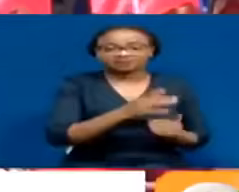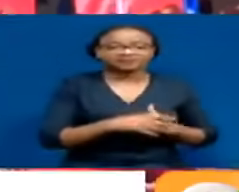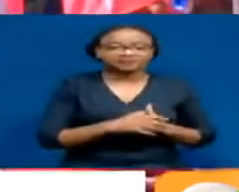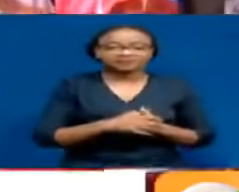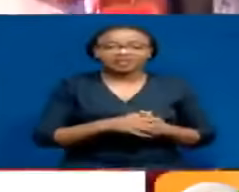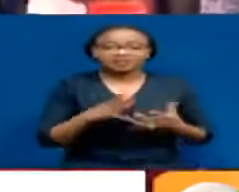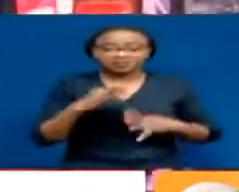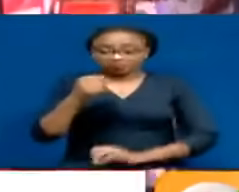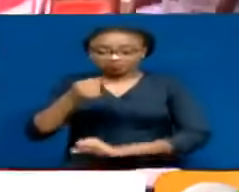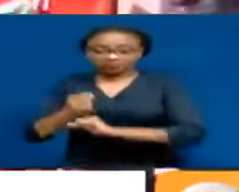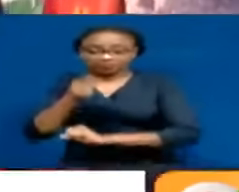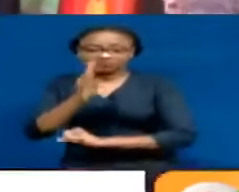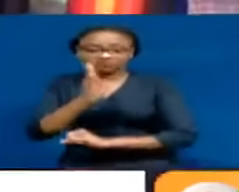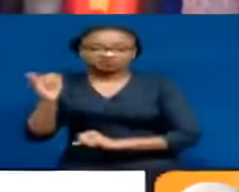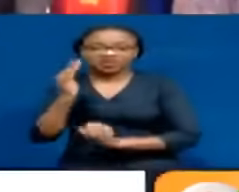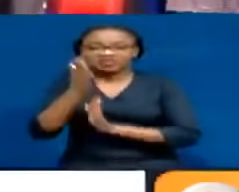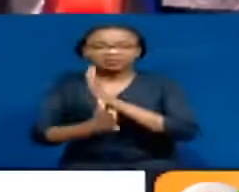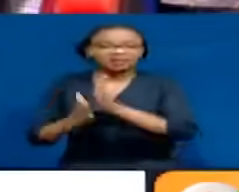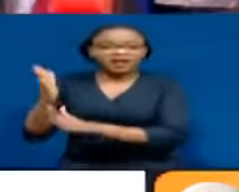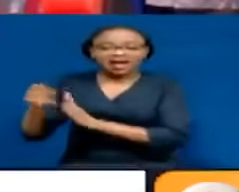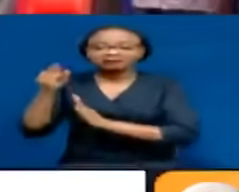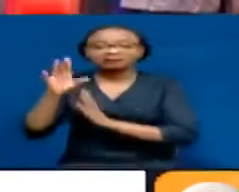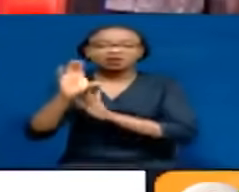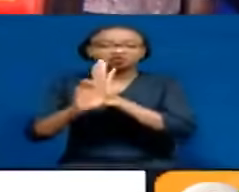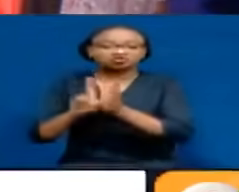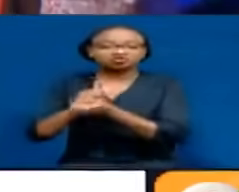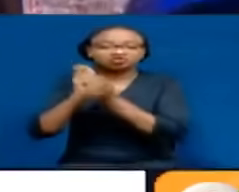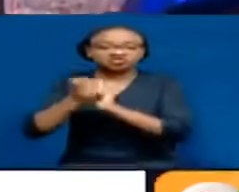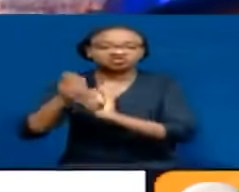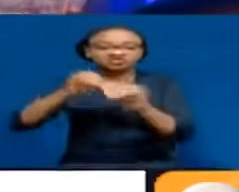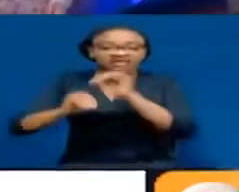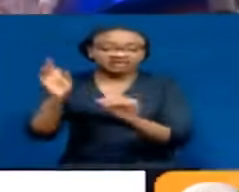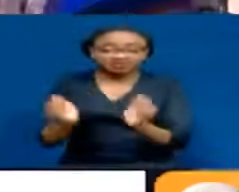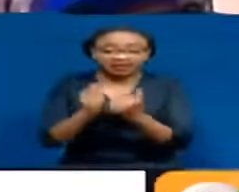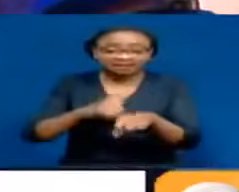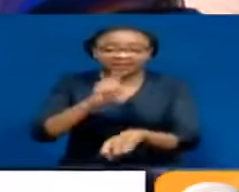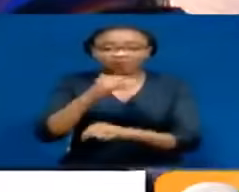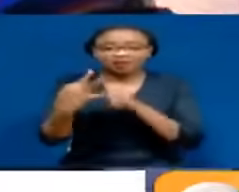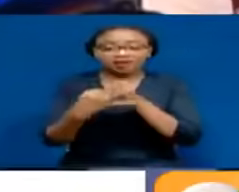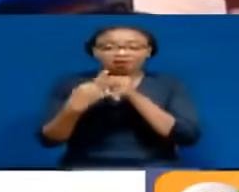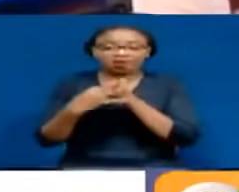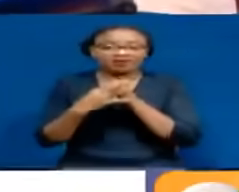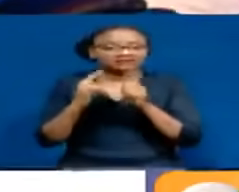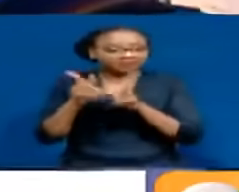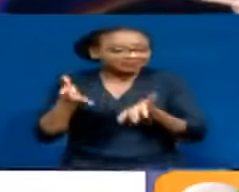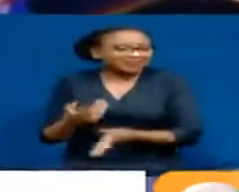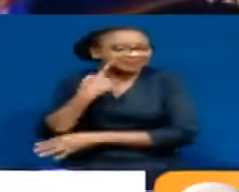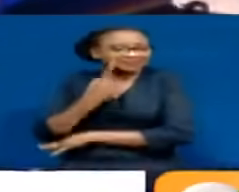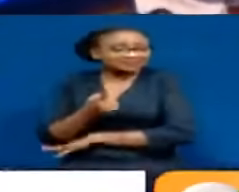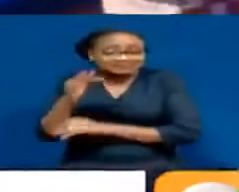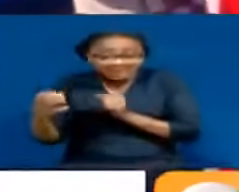upatu mchakato huo walikuwa wanapanga kufanyika kwa kura ya maamuzi mwezi Agosti mwaka huu, hali ambayo